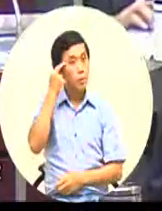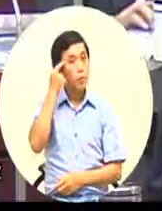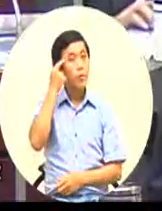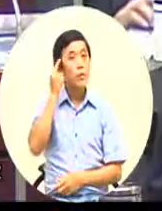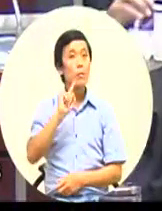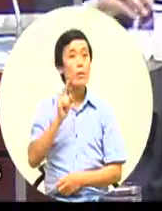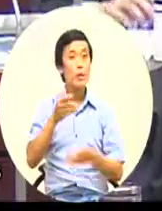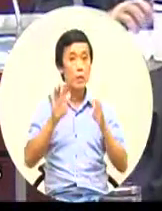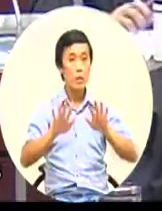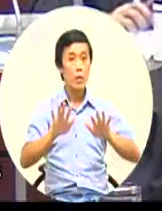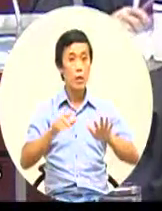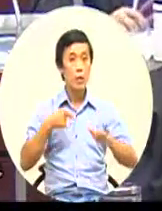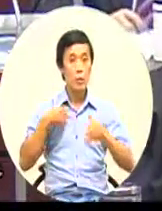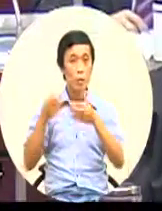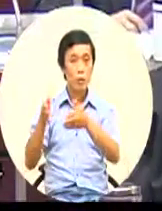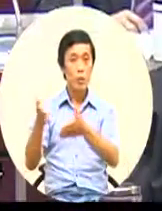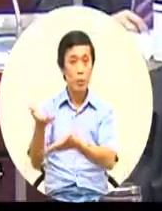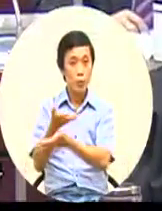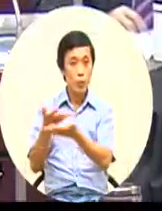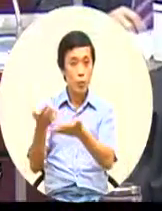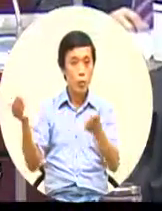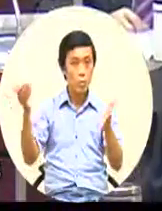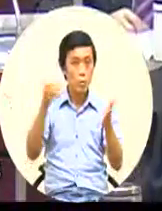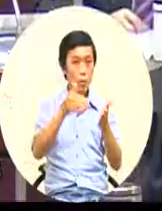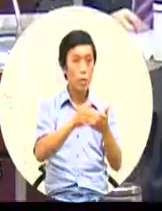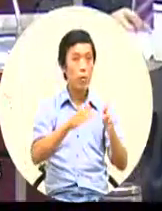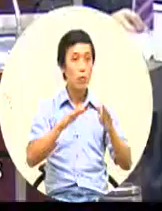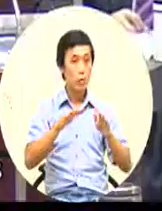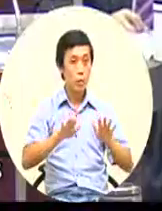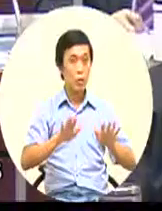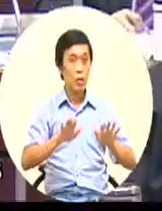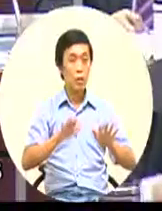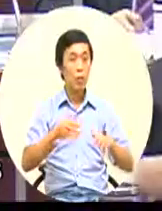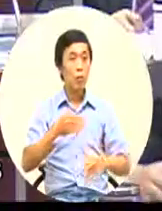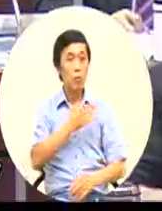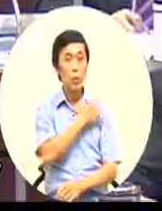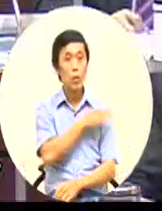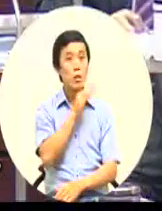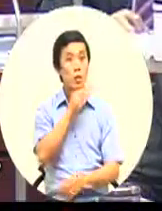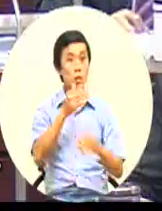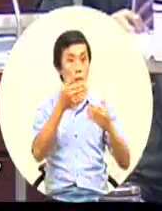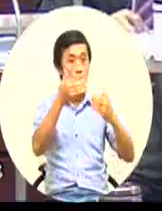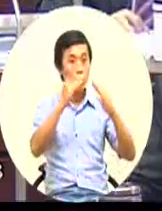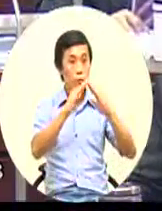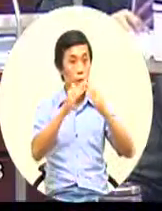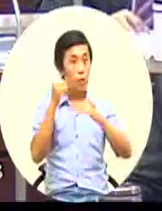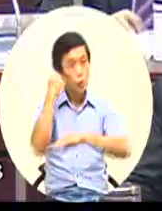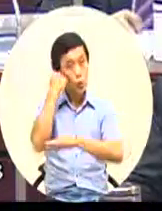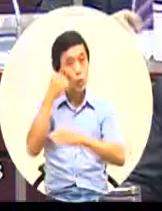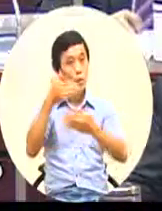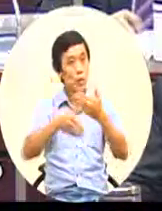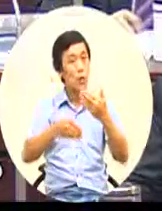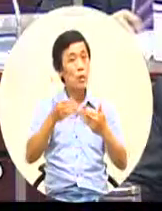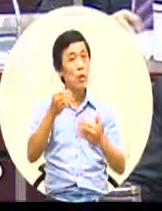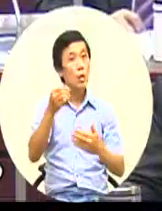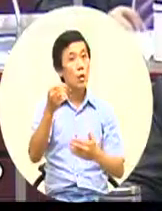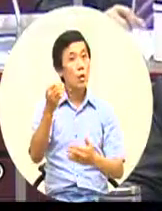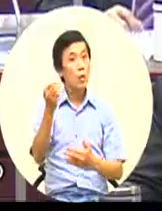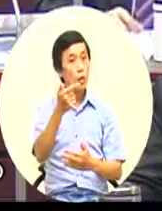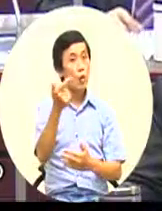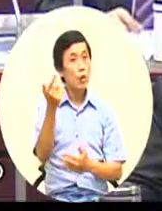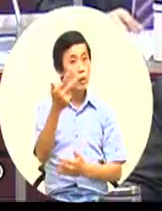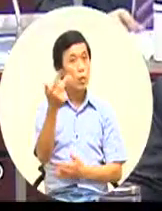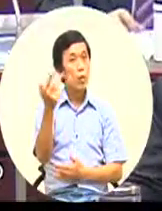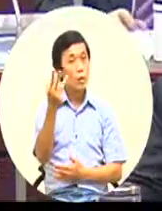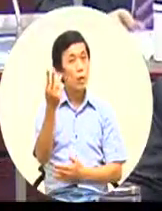努力沟通到现阶段，不管是剩下6户、7户或者3户、2户，我